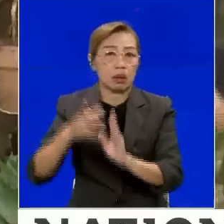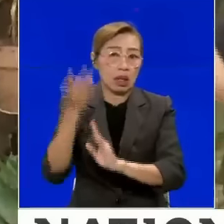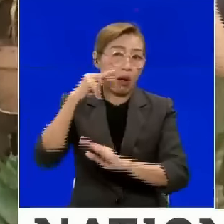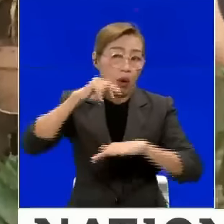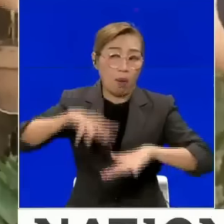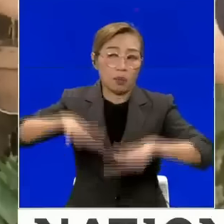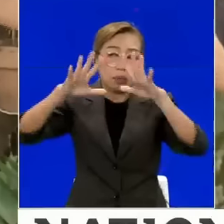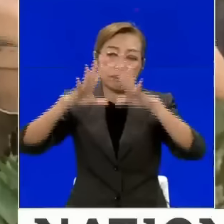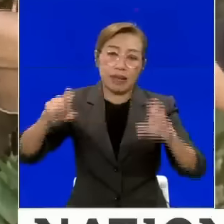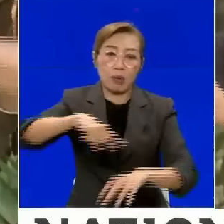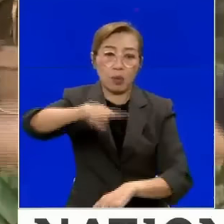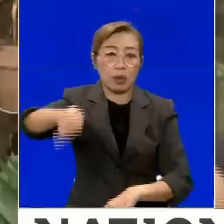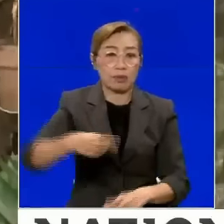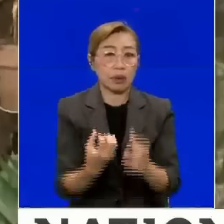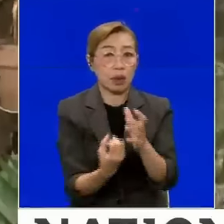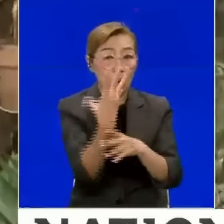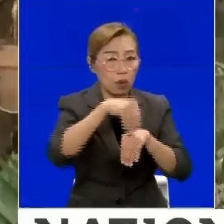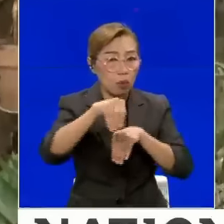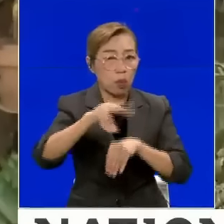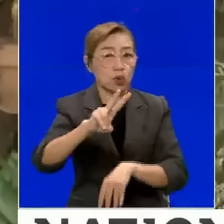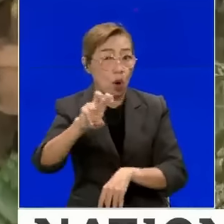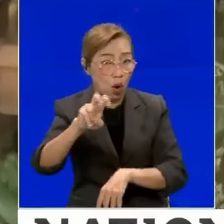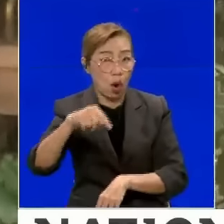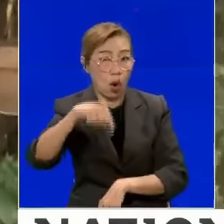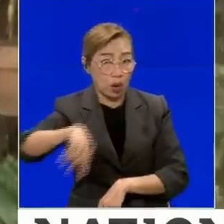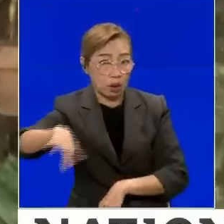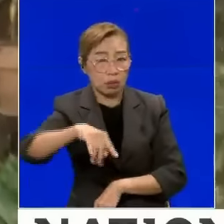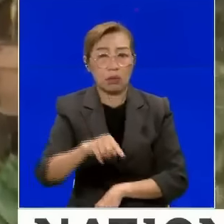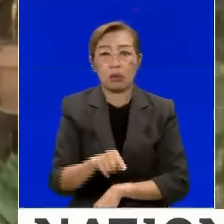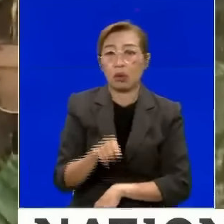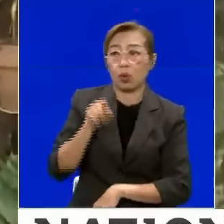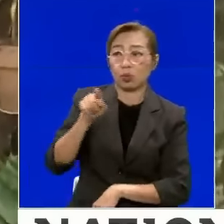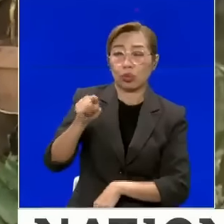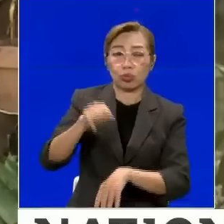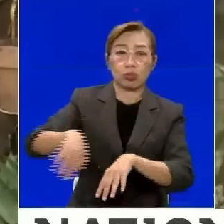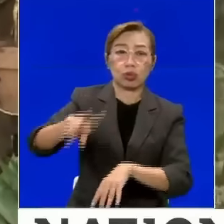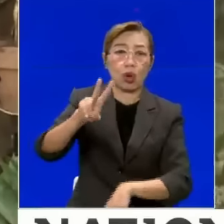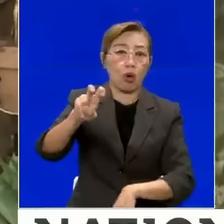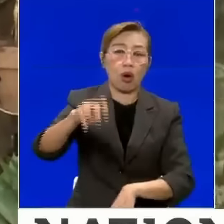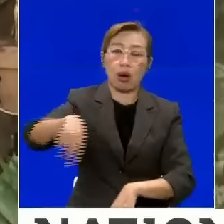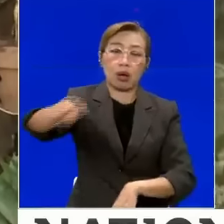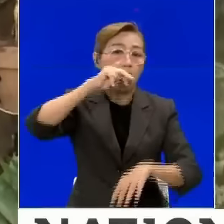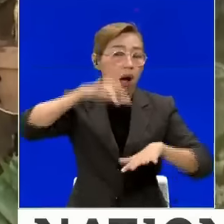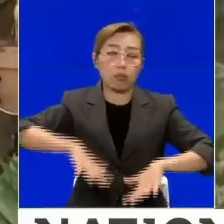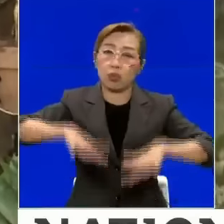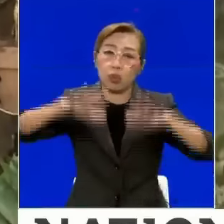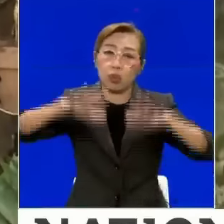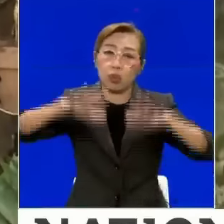ไอ้แตงนี่200ต้นไอ้แตงนู่น200ต้นหมดเลยเราปลูกมะเขือพวงไว้อีก